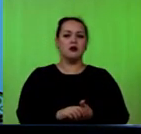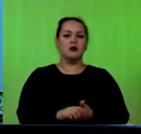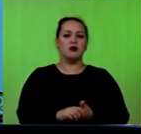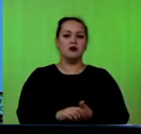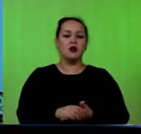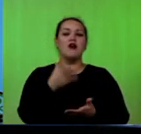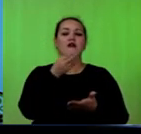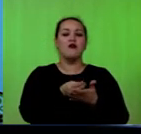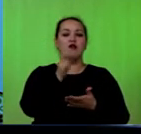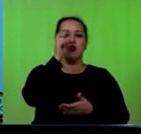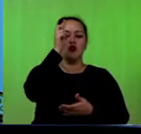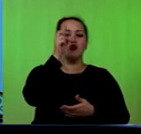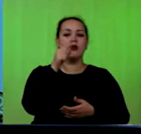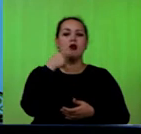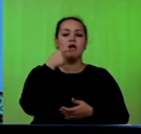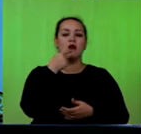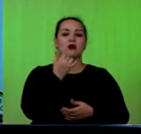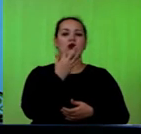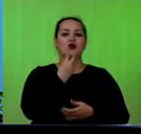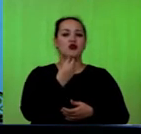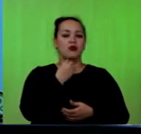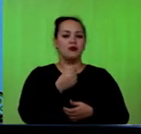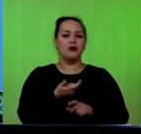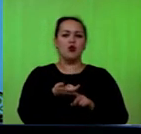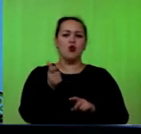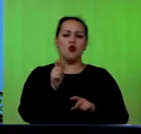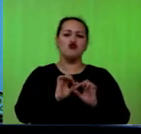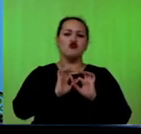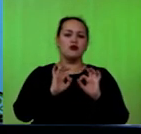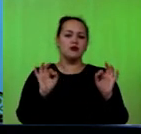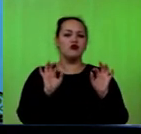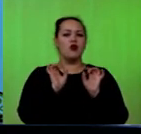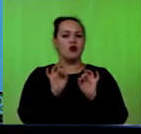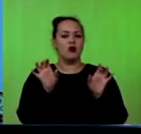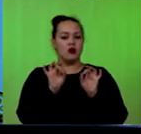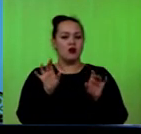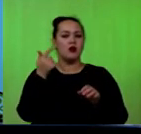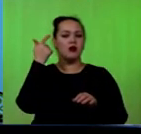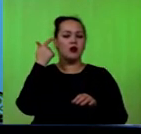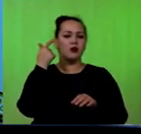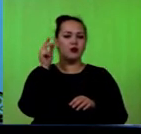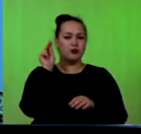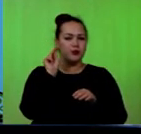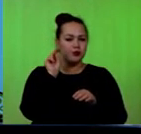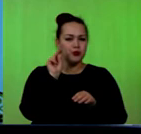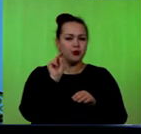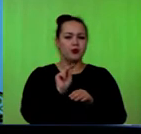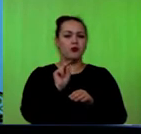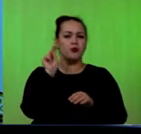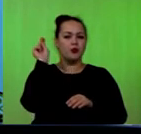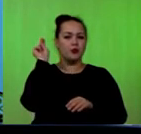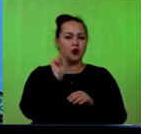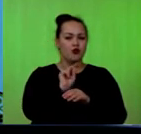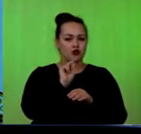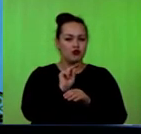дед очень замечательное произведение поучительны у каждого из вас есть название